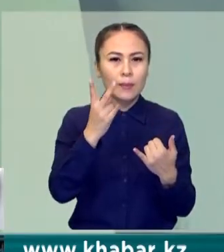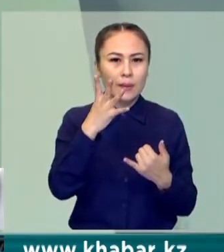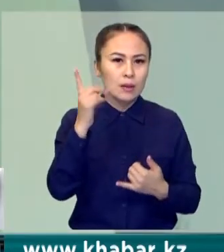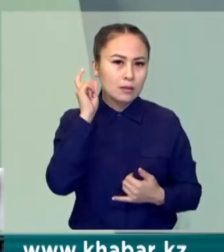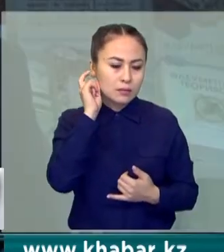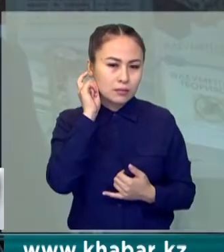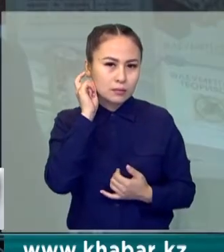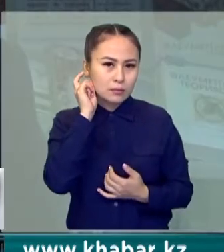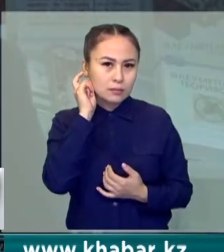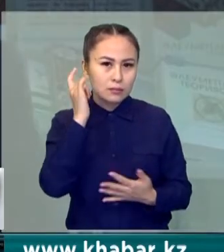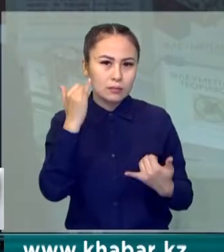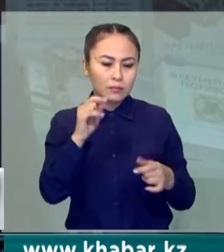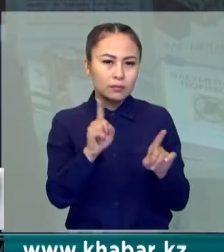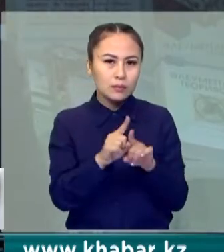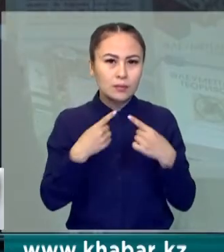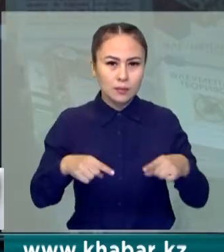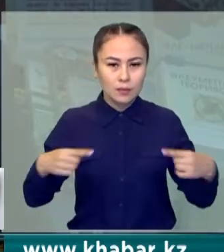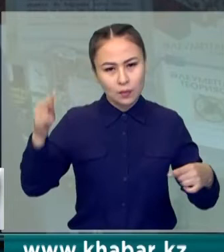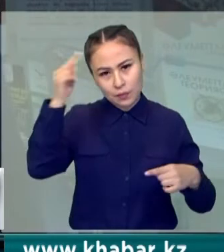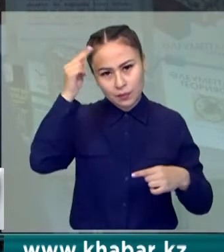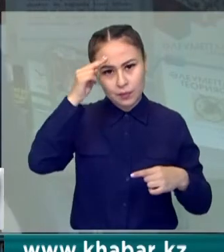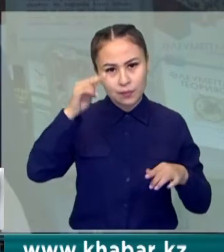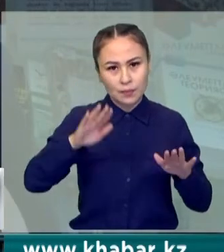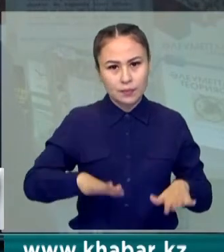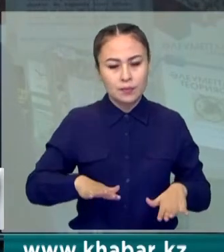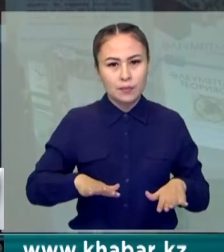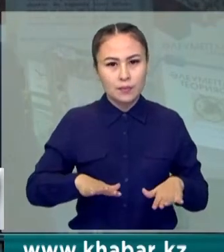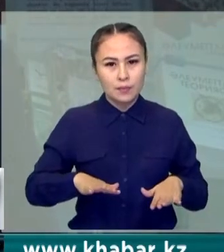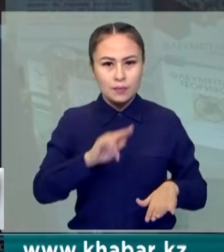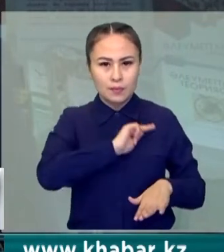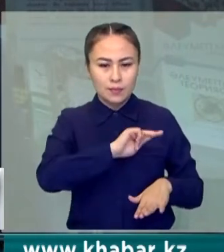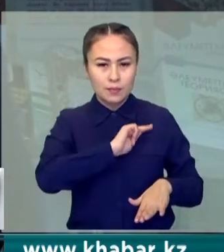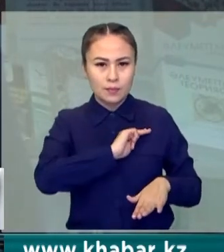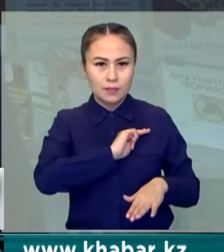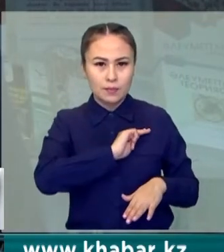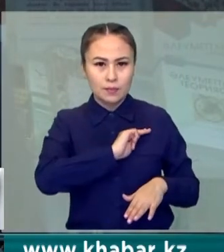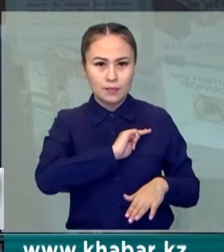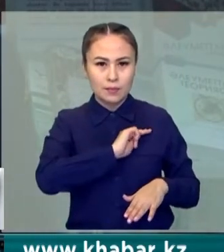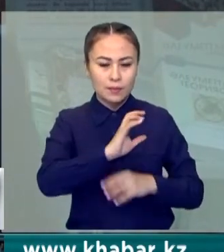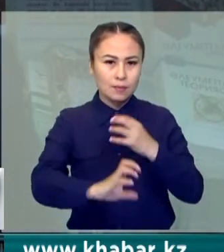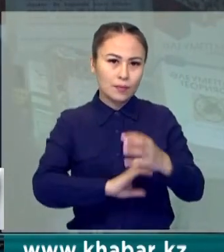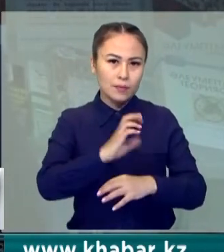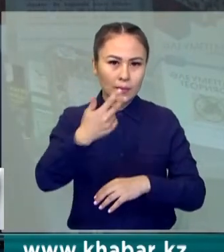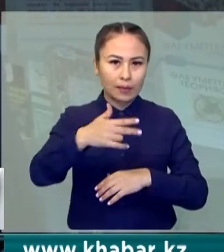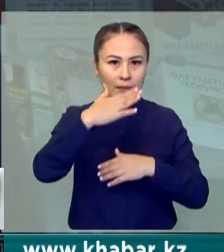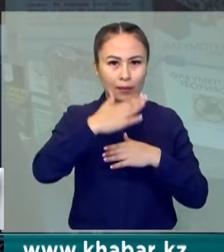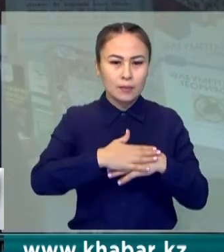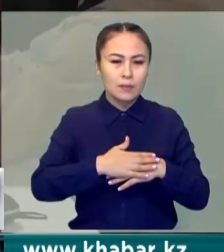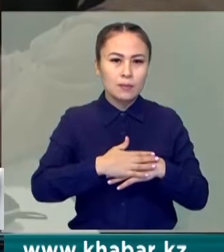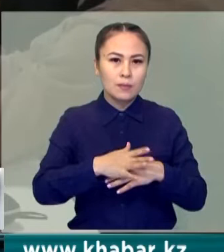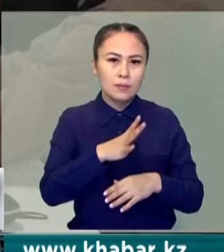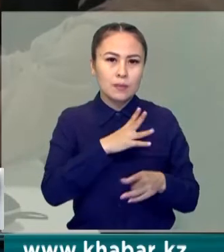жасымда болса да түрлі осы оқу барысымен, жұмыс барысымен әлемнің 30 шақты мемлекетінде